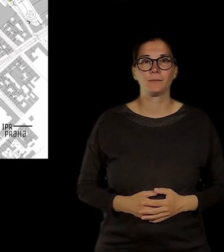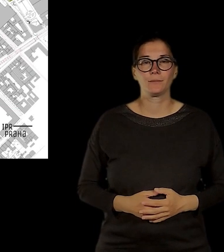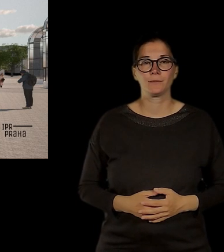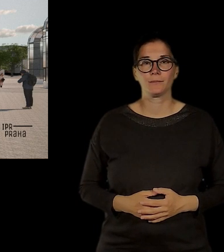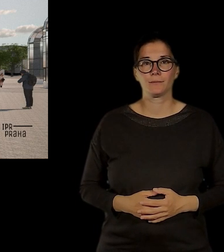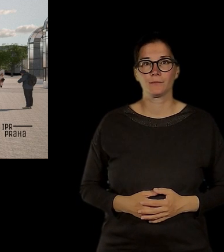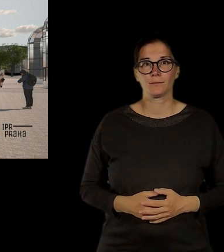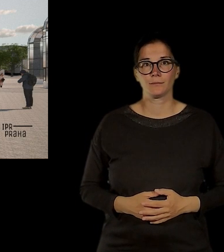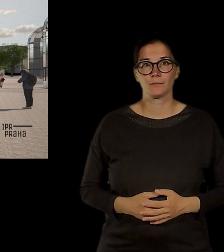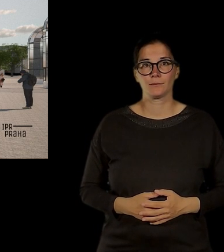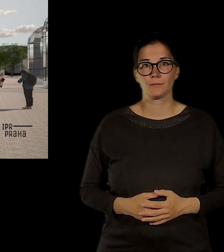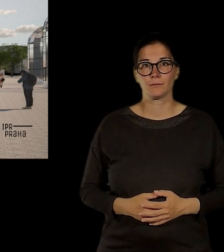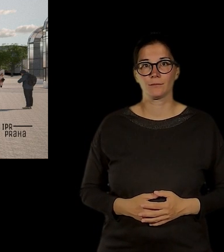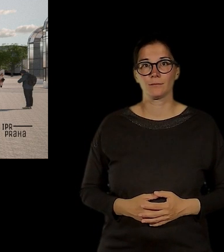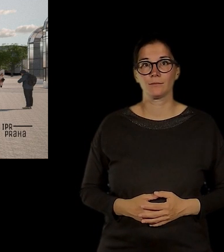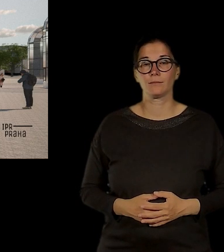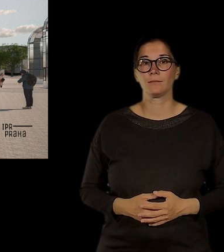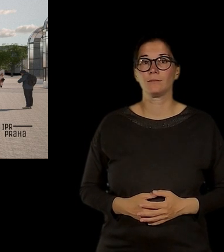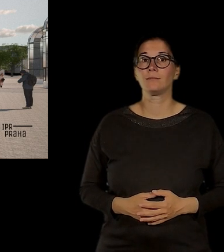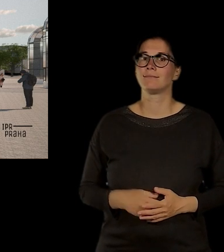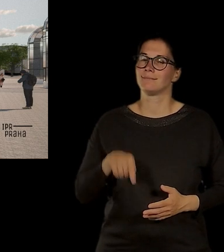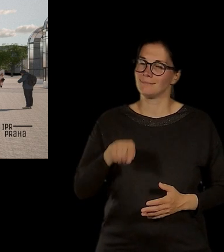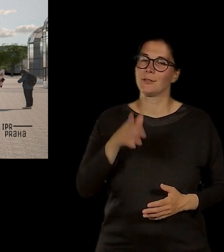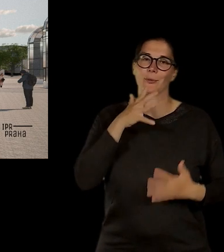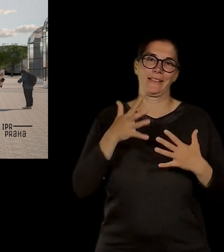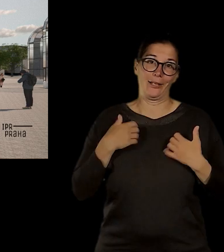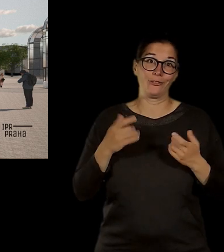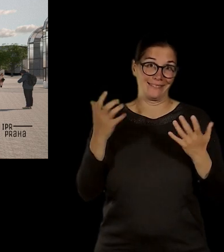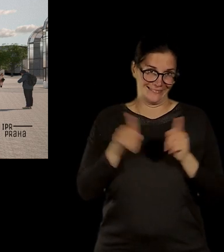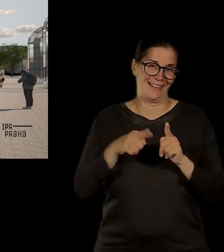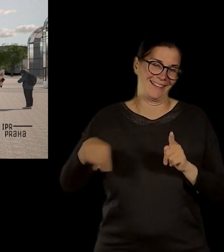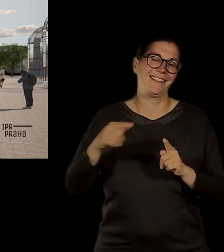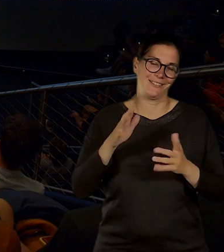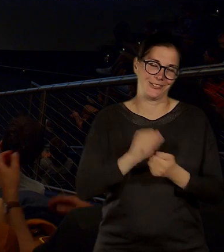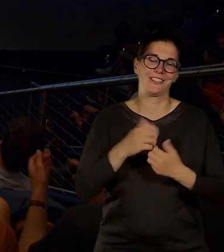A já se na vás, na něj budu s vámi těšit. Děkuju.